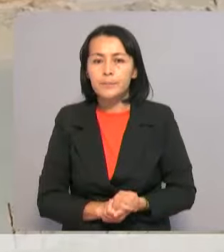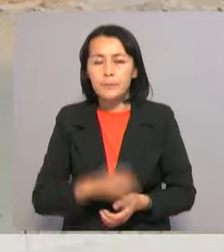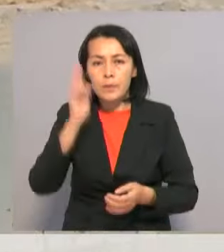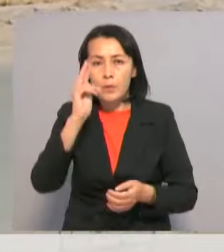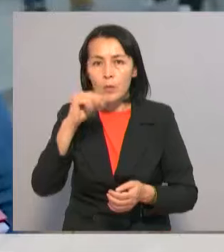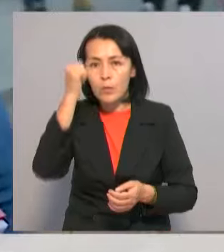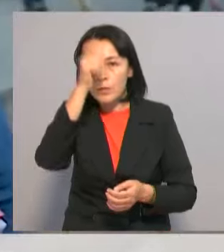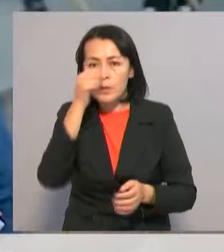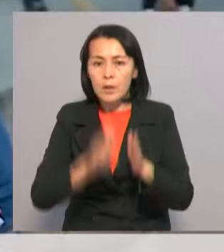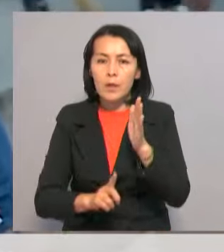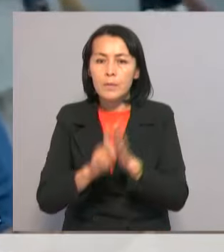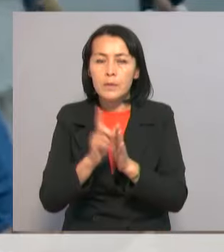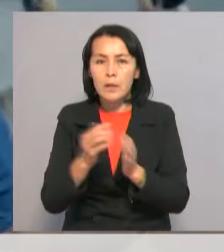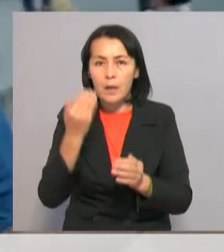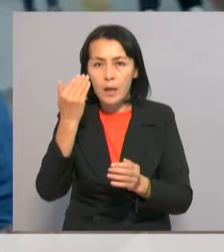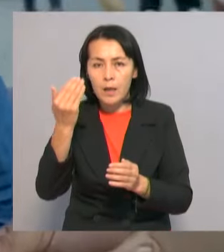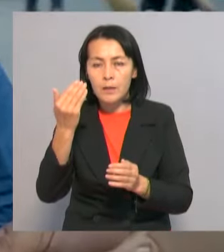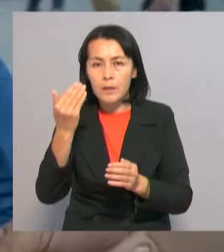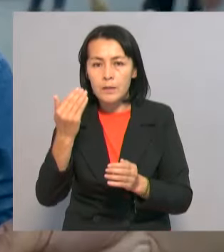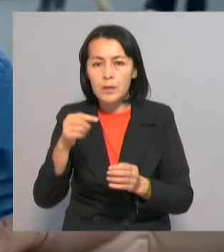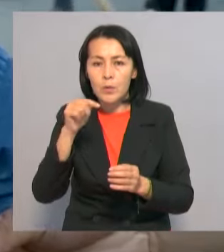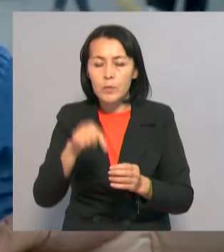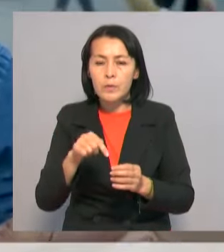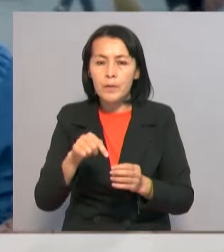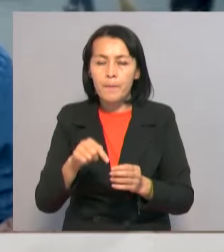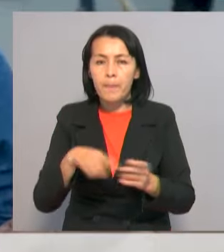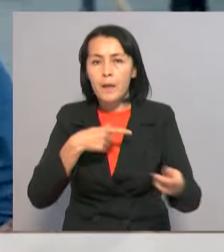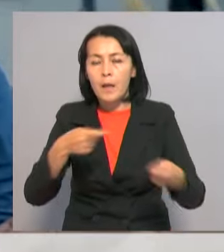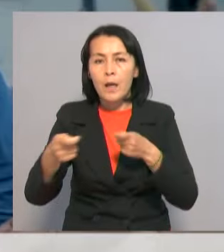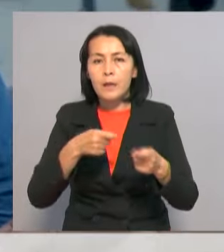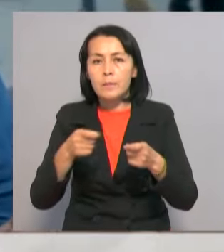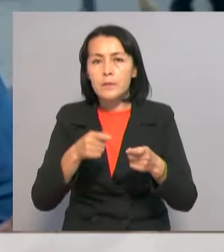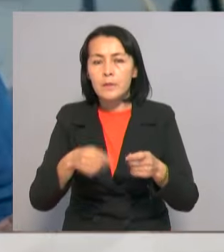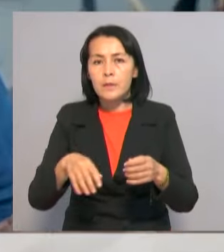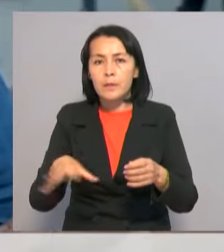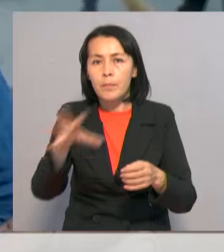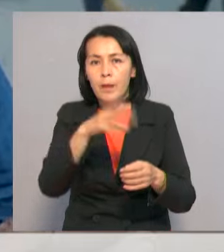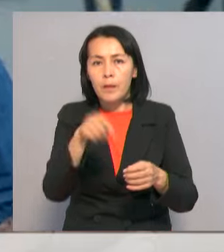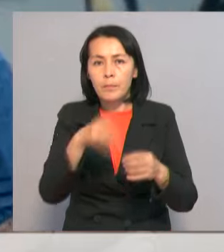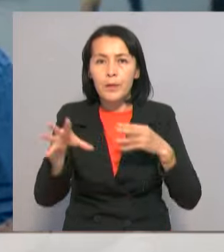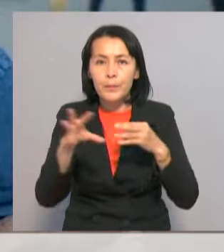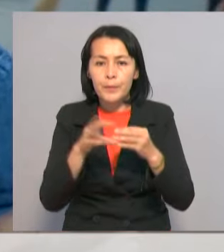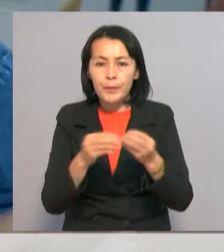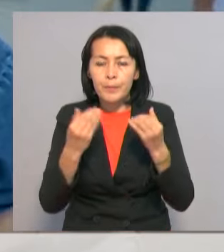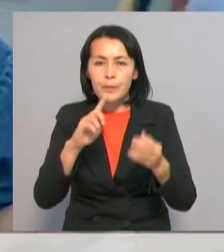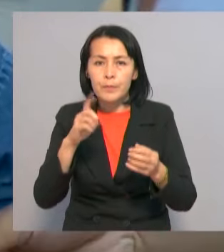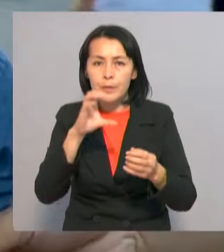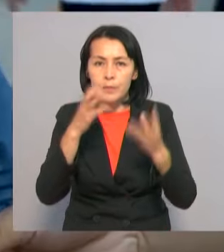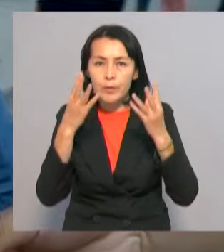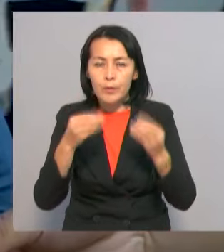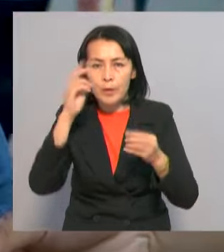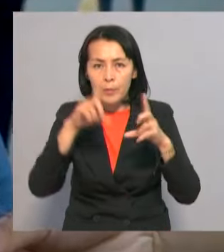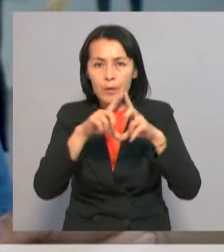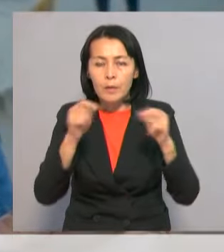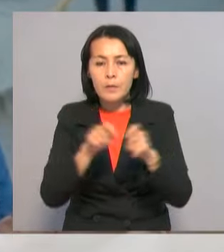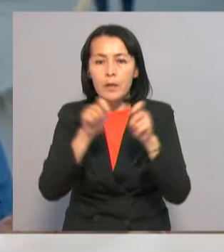жылы басталып жатыр, Құдай қаласа. Осы мынау әкімшілік болып, ел болып, жұрт болып, мынау 1-ші 42-ке мына